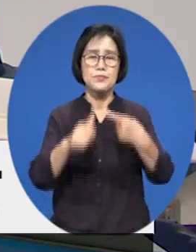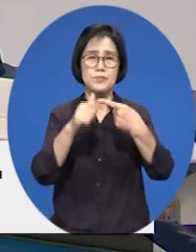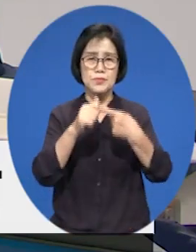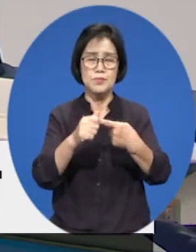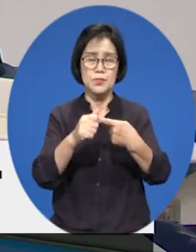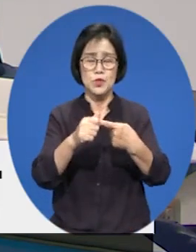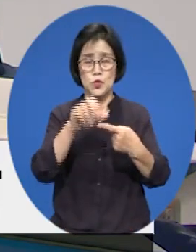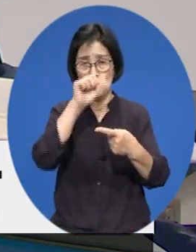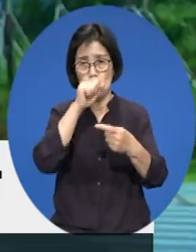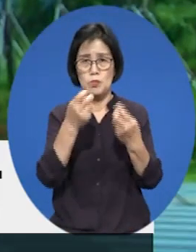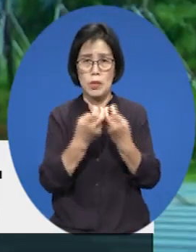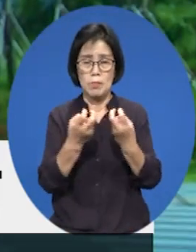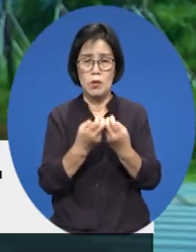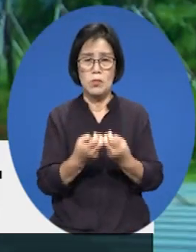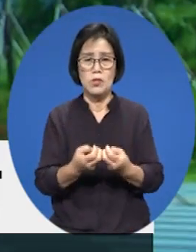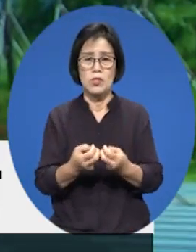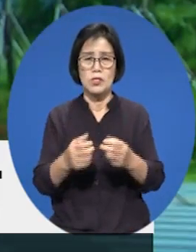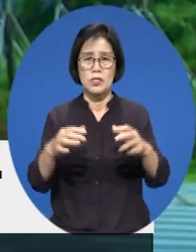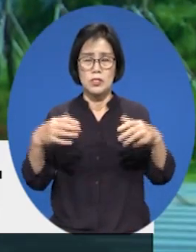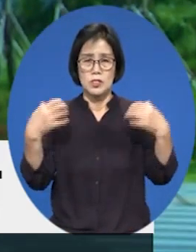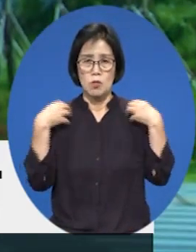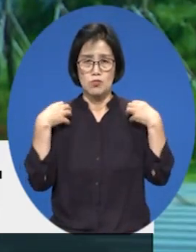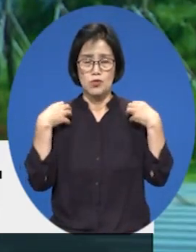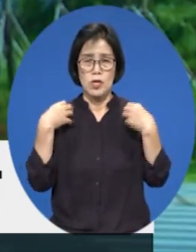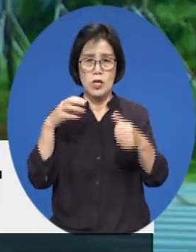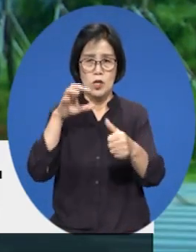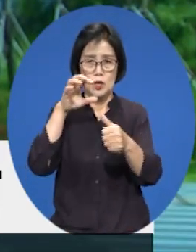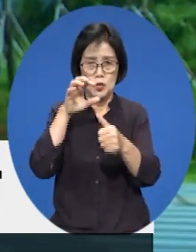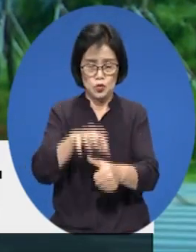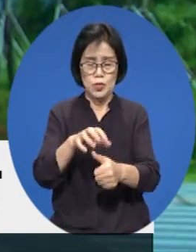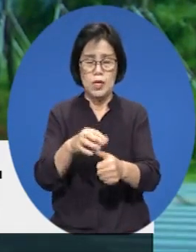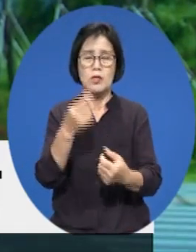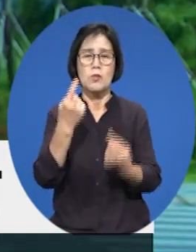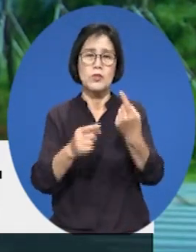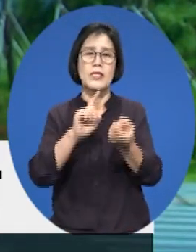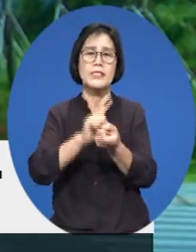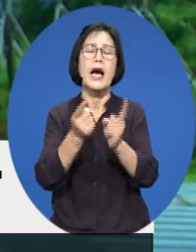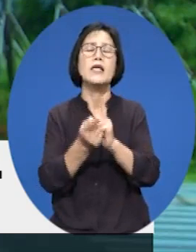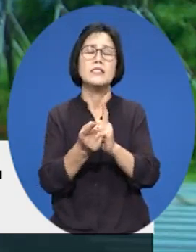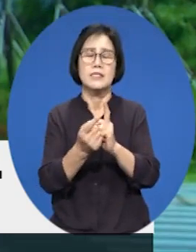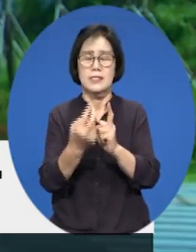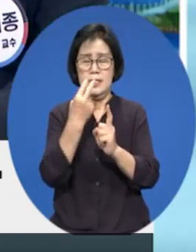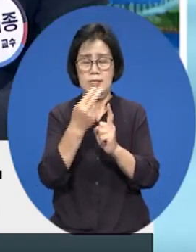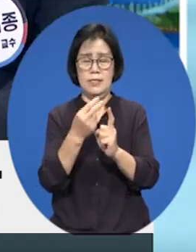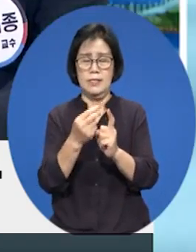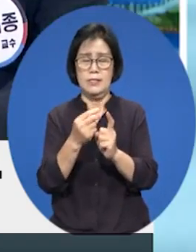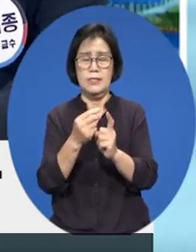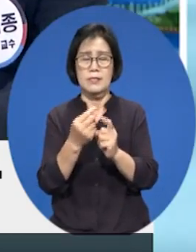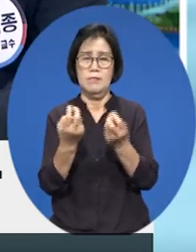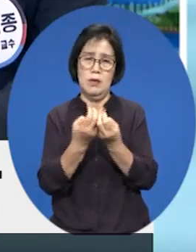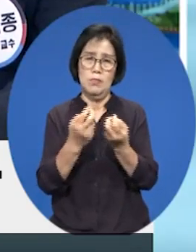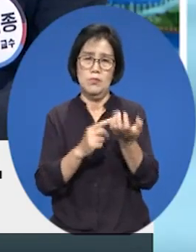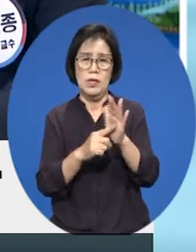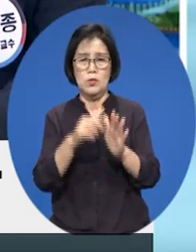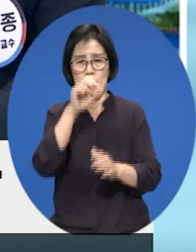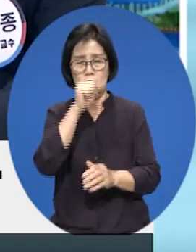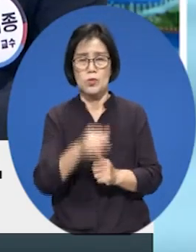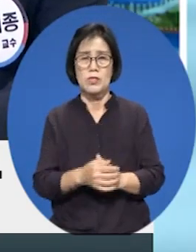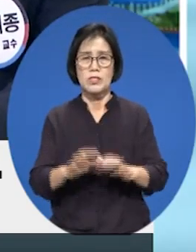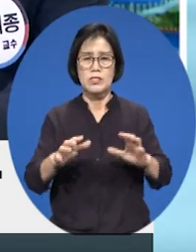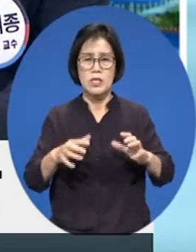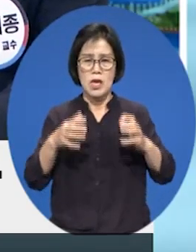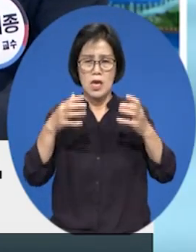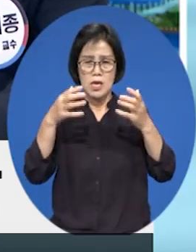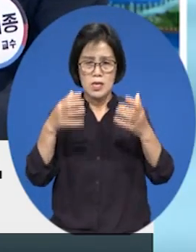1 좋은 방법이 정부가 규제를 하는 너보다는 상생에 대한 좀 제시하는 게 좋겠다 전세계적으로 이제 우리가 코 쿡